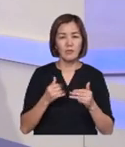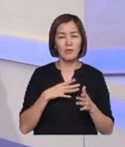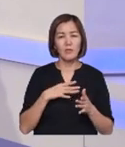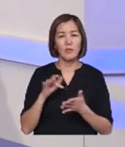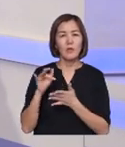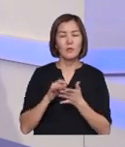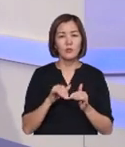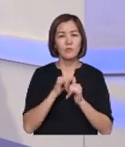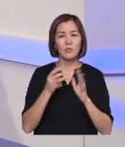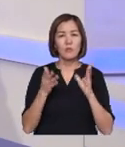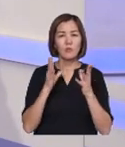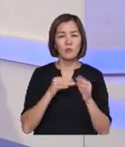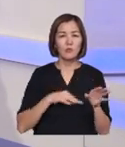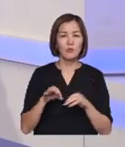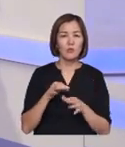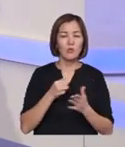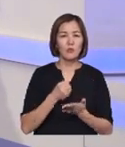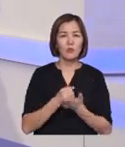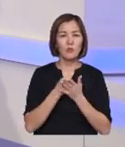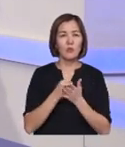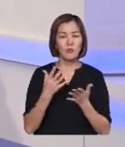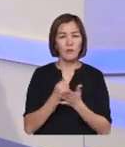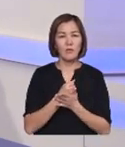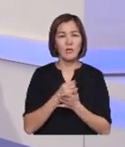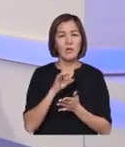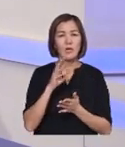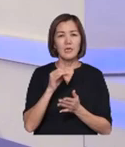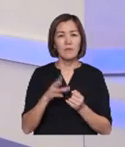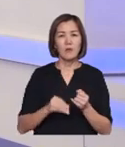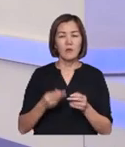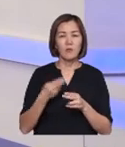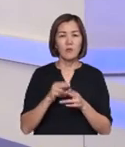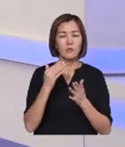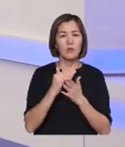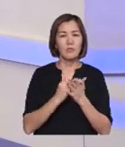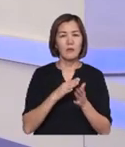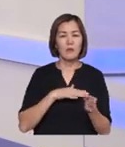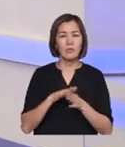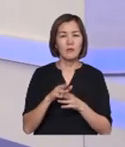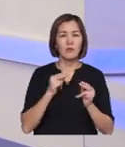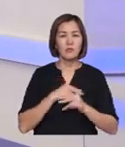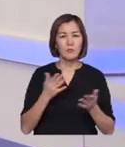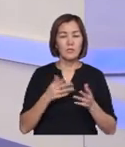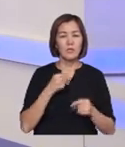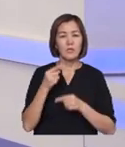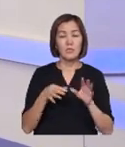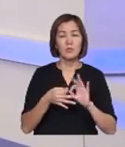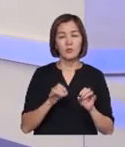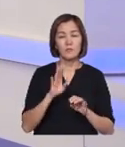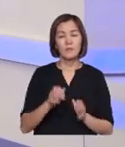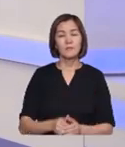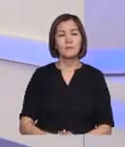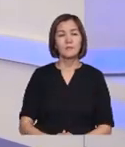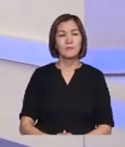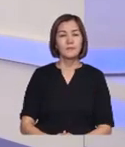бағытталған. Туризмді дамыту бойынша жобаларда қолдау табады, ал Райымбек ауданындағы осы бағдарлама шеңберінде атқарылып жатқан жұмыстар келесі